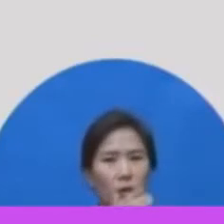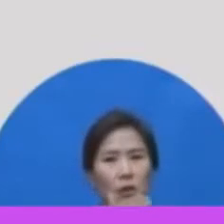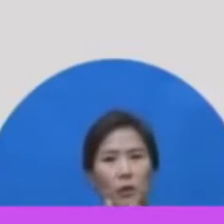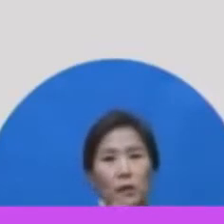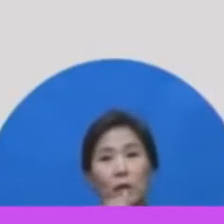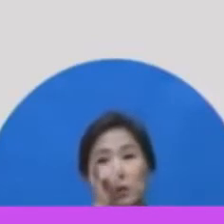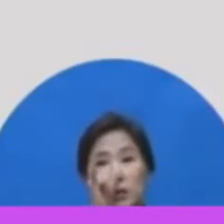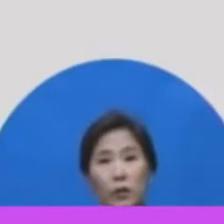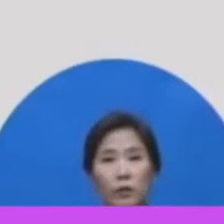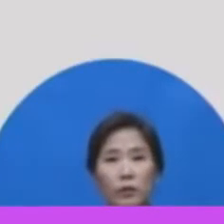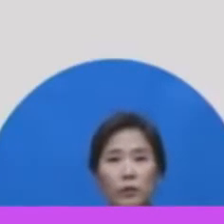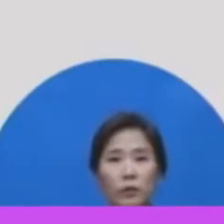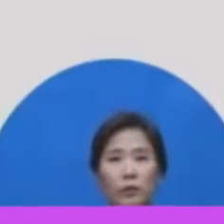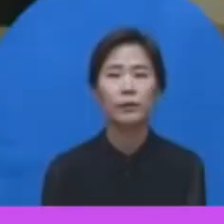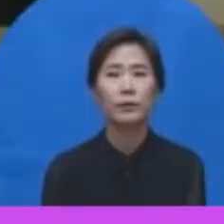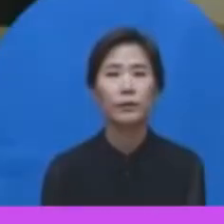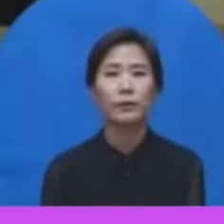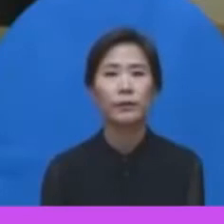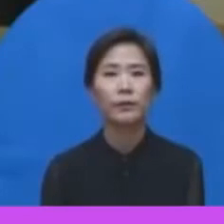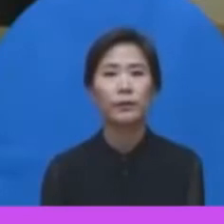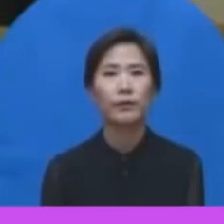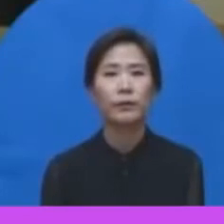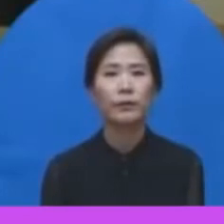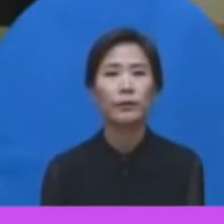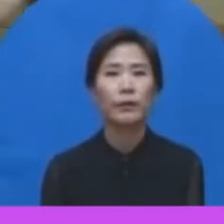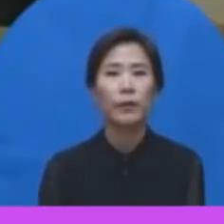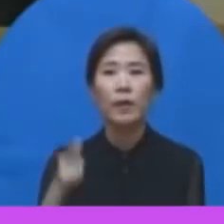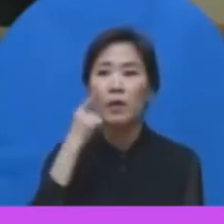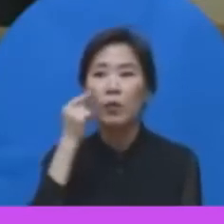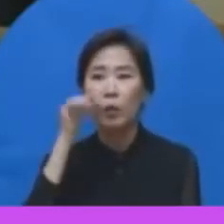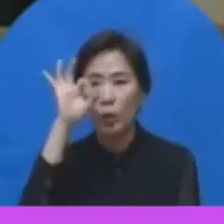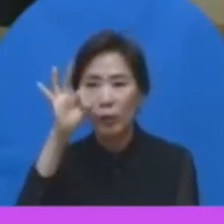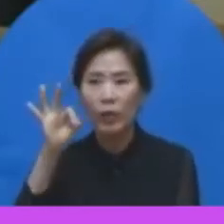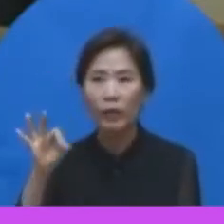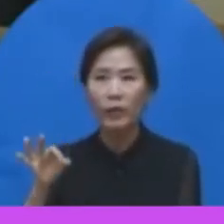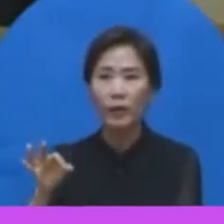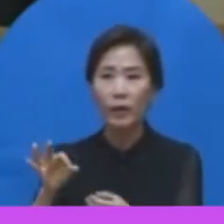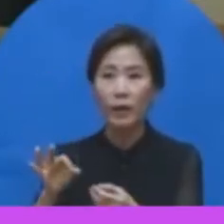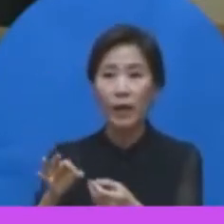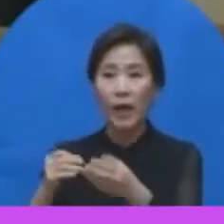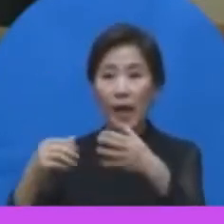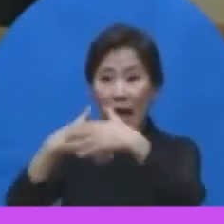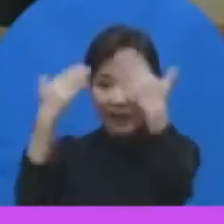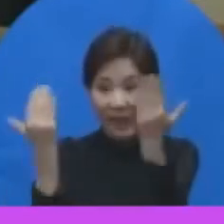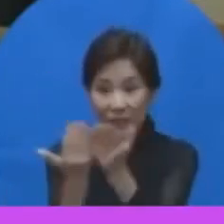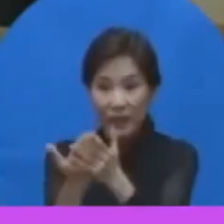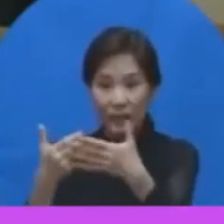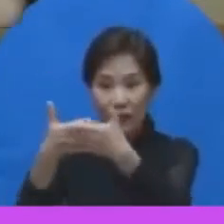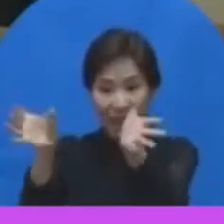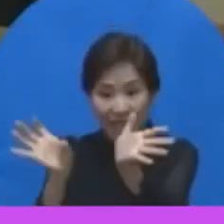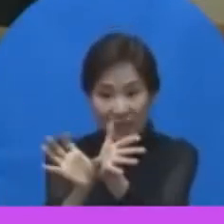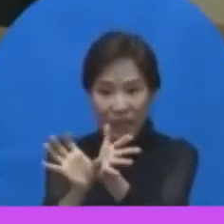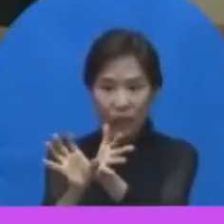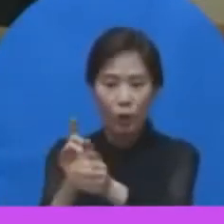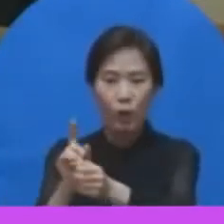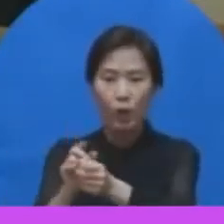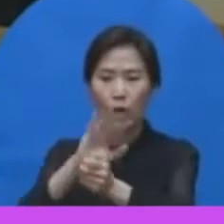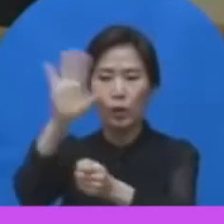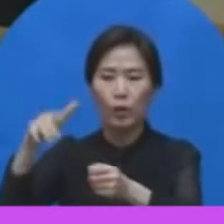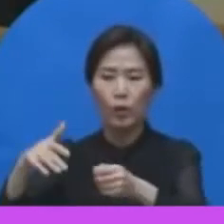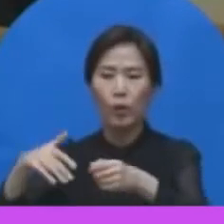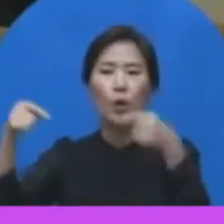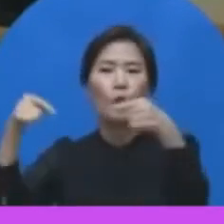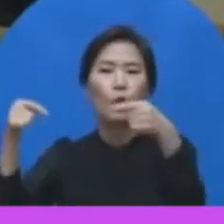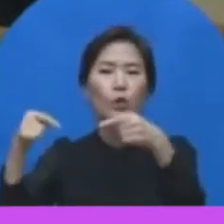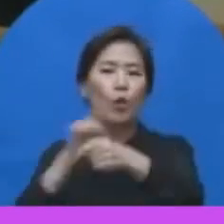있어서 우리는 좀 나열로 돼 있는데 얘네들은 그 단체 교섭을 중심으로 해서 이 노동 3권을 보는 그런 부분들이 있는